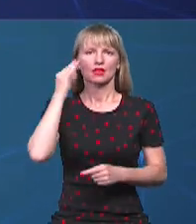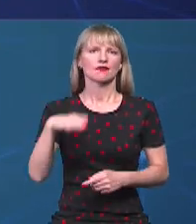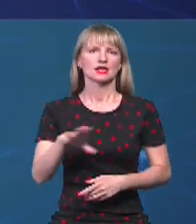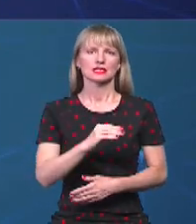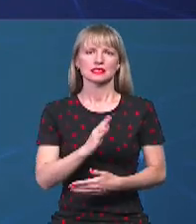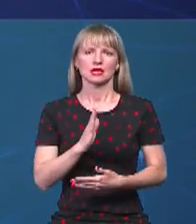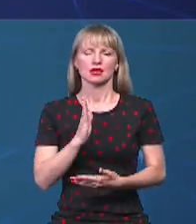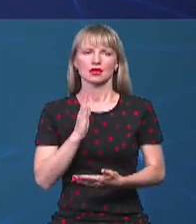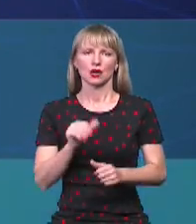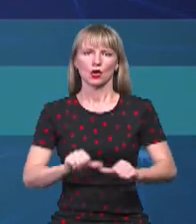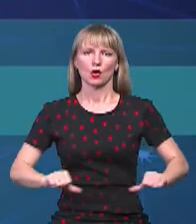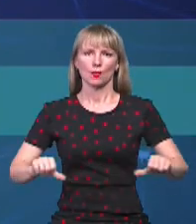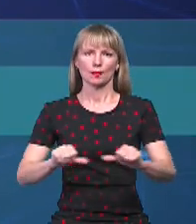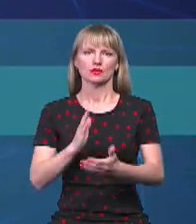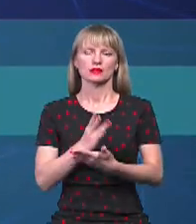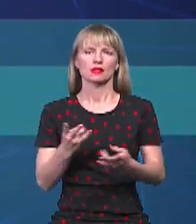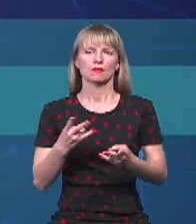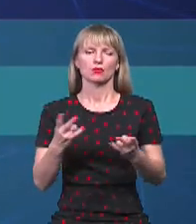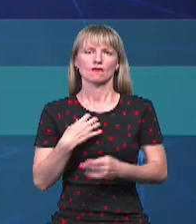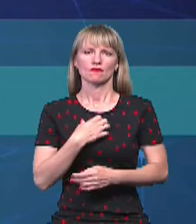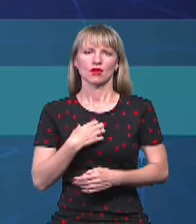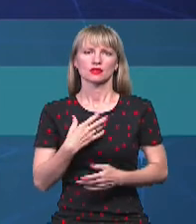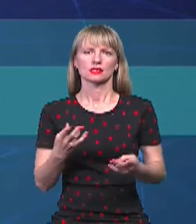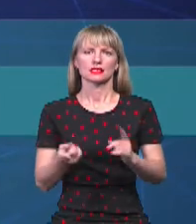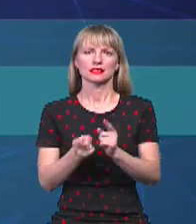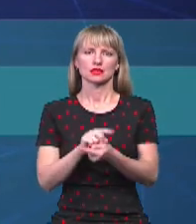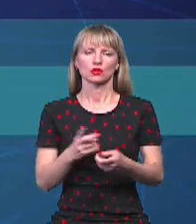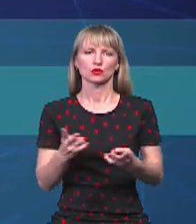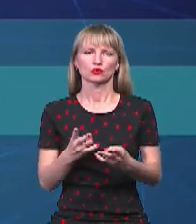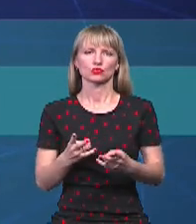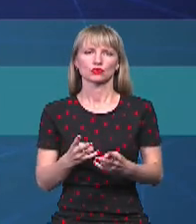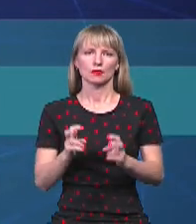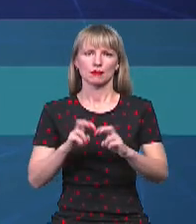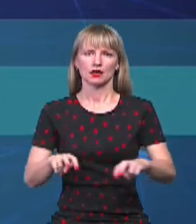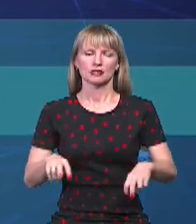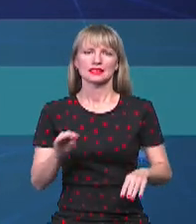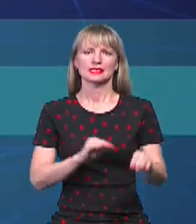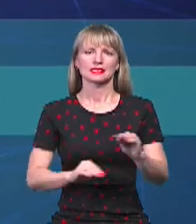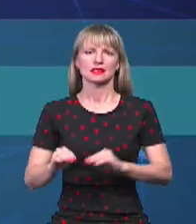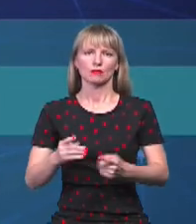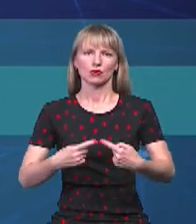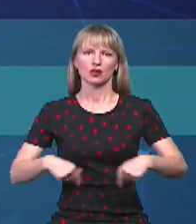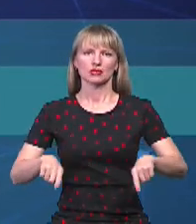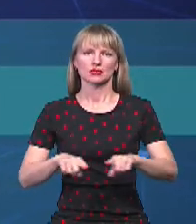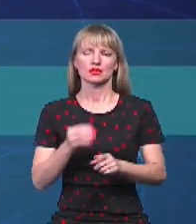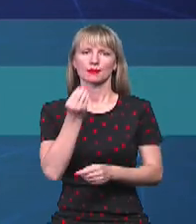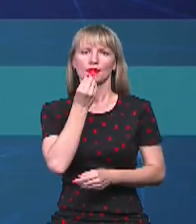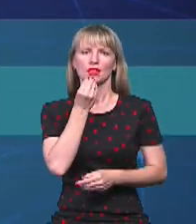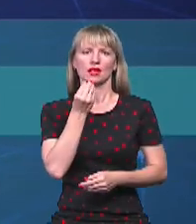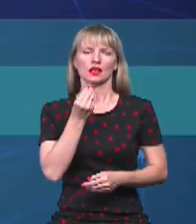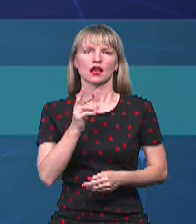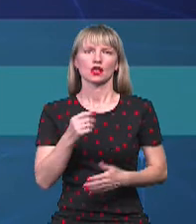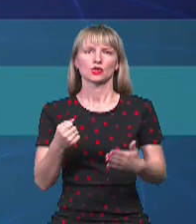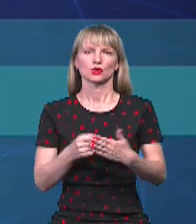профильной комиссии, нам необходимо кардинально, если мы хотим внести какие-то изменения, нам надо кардинально пересмотреть систему организации питания как